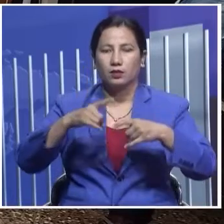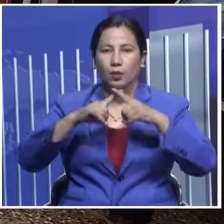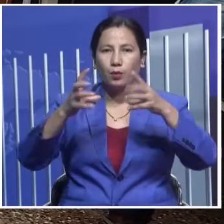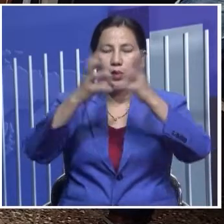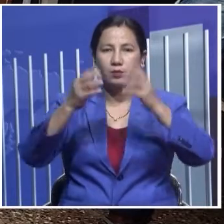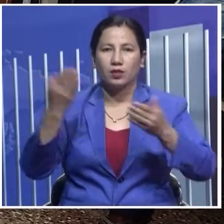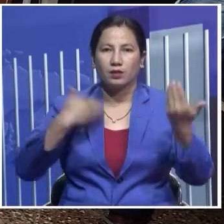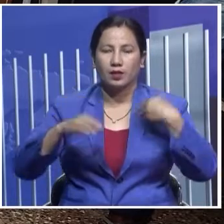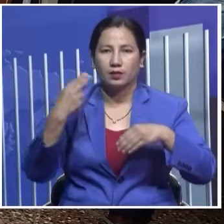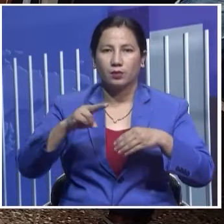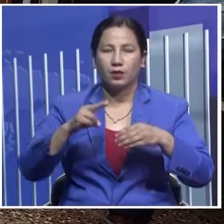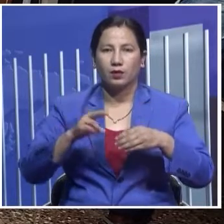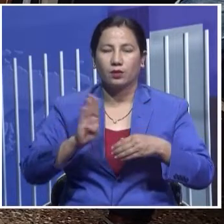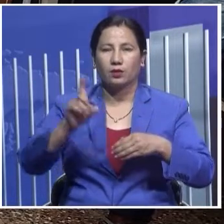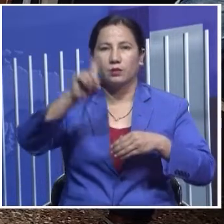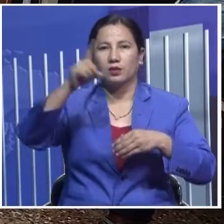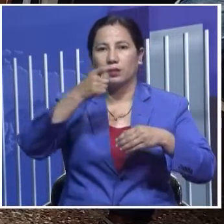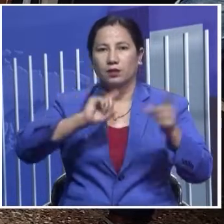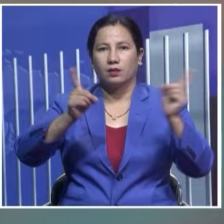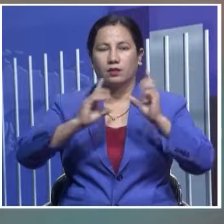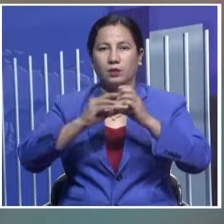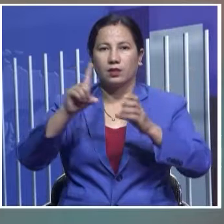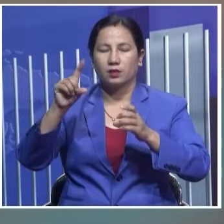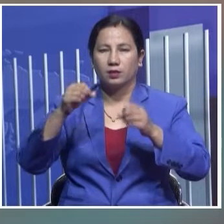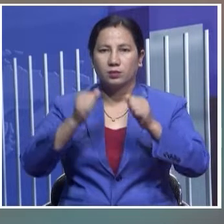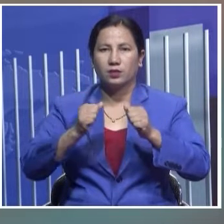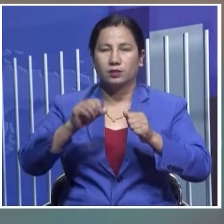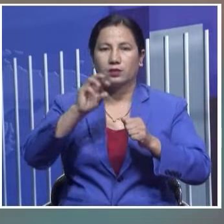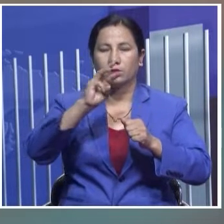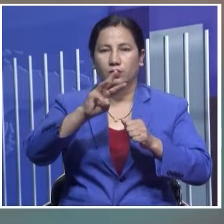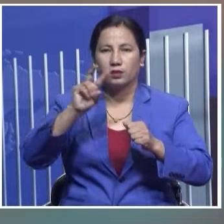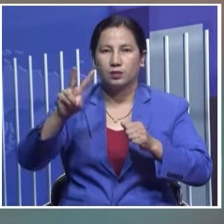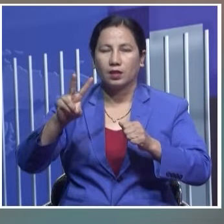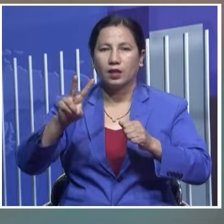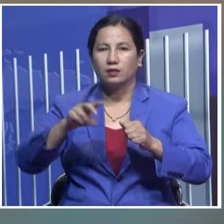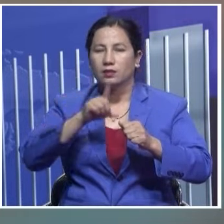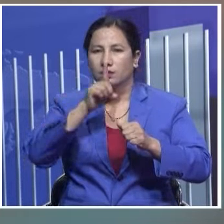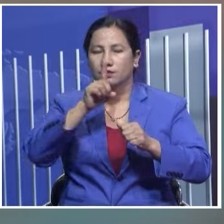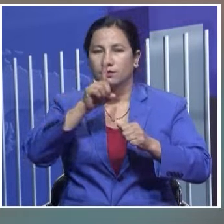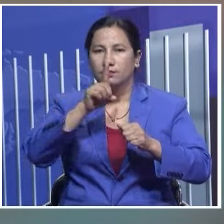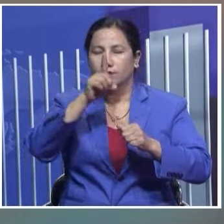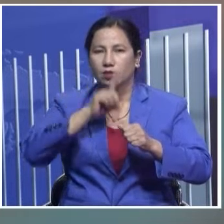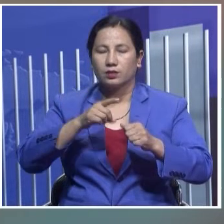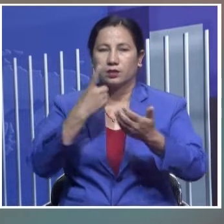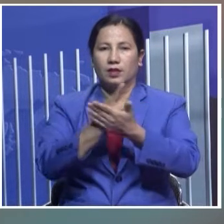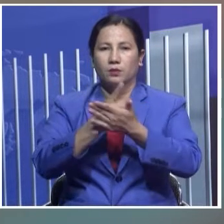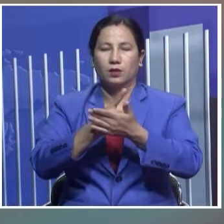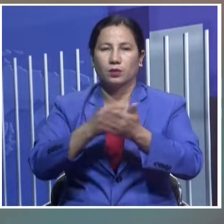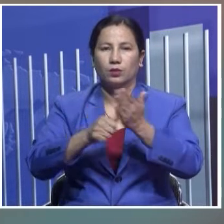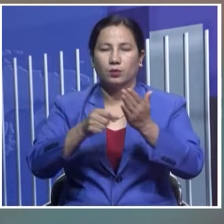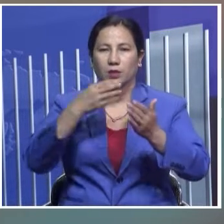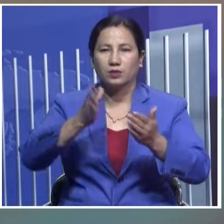जलेर घाइते भएकी बाजुराको बुढीगङ्गा नगरपालिका 10 बस्ने 23 वर्षकी लोकसरी कुँवरले काठमाडौँ उपचारमा जाने